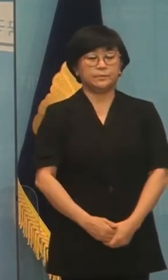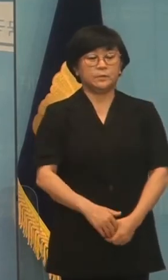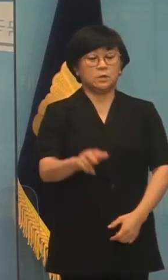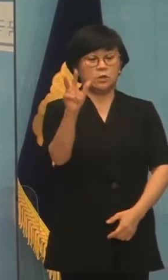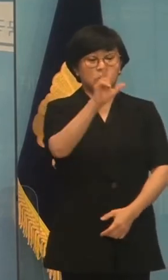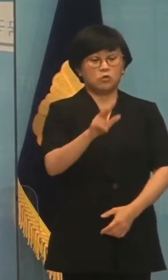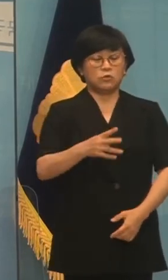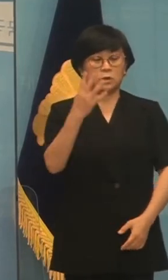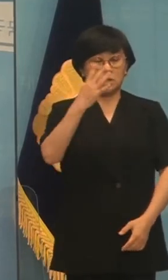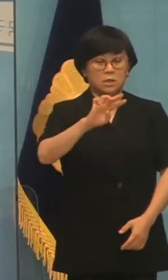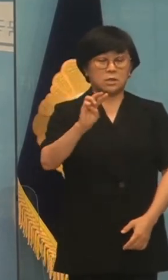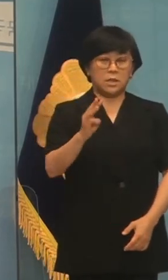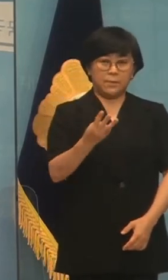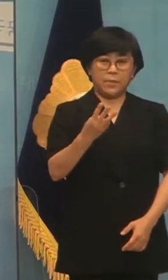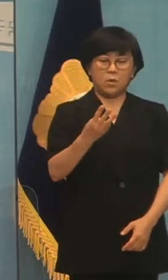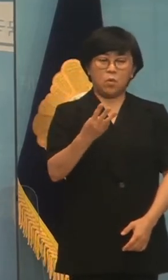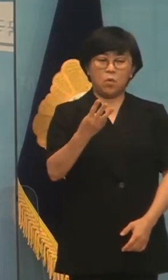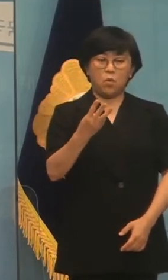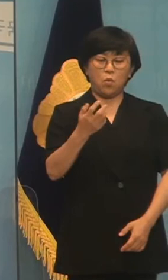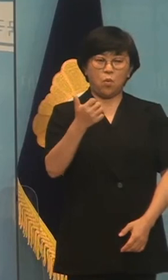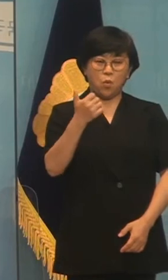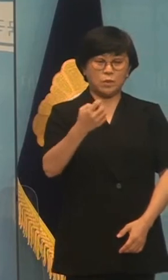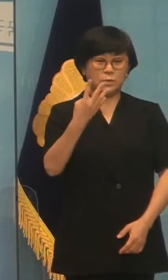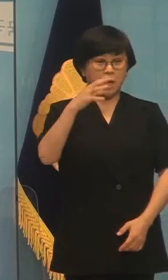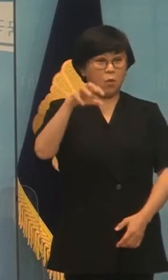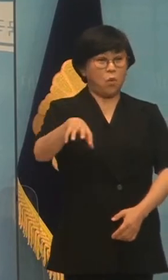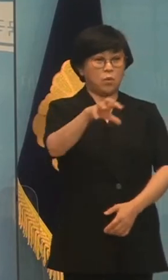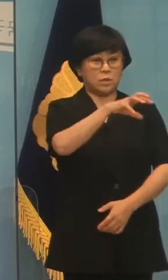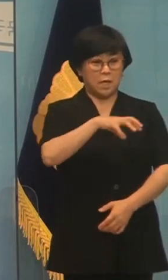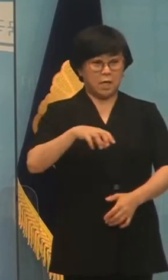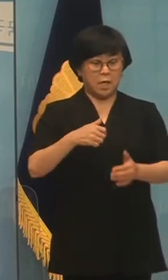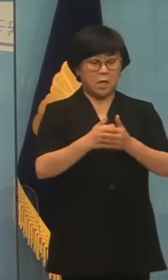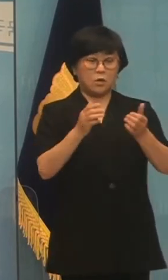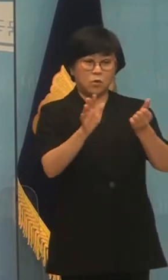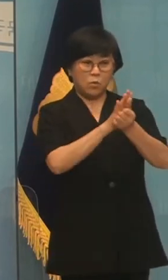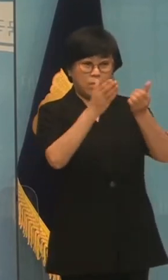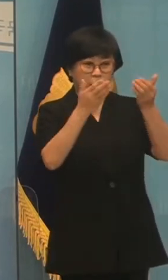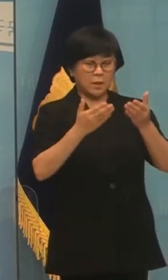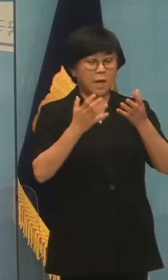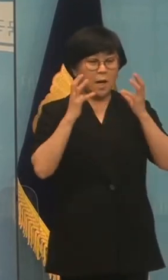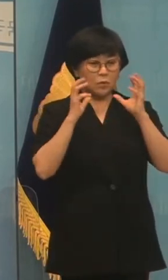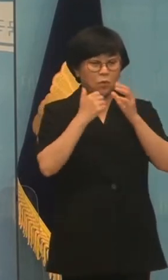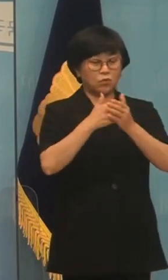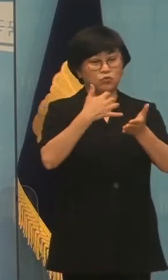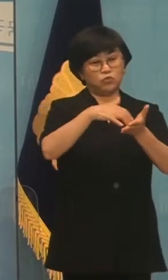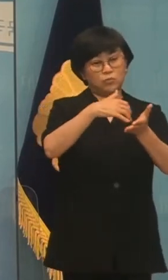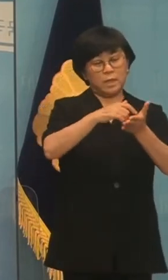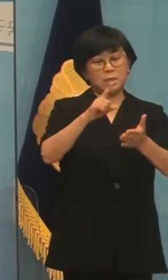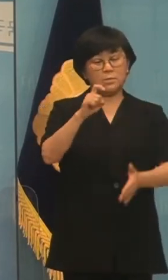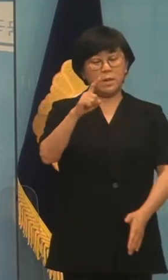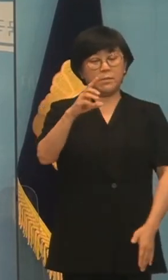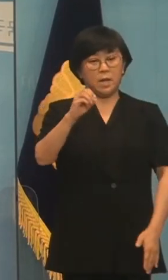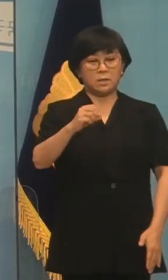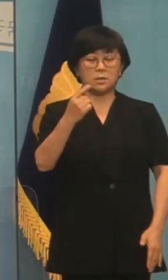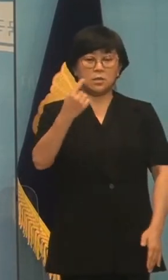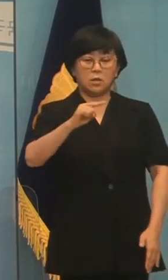전국 4,354곳의 지역 아동센터에서 돌봄받는 이용 아동 수만